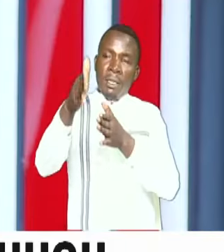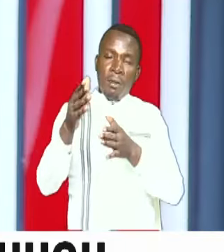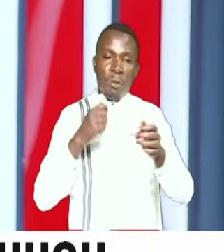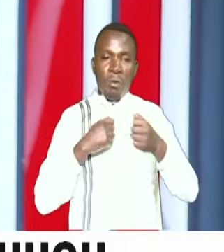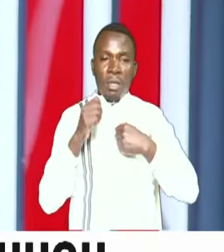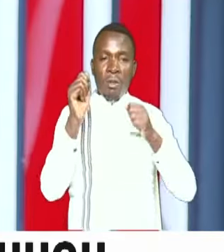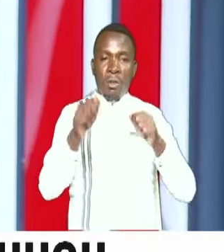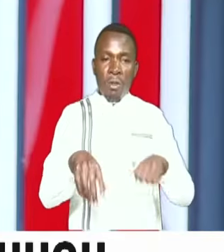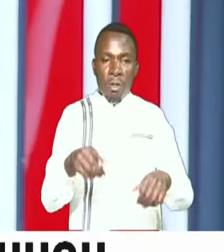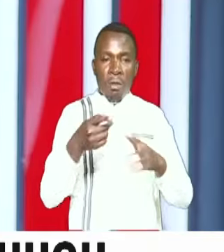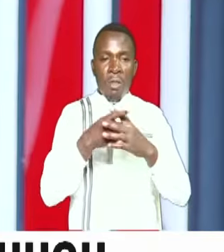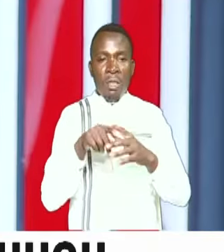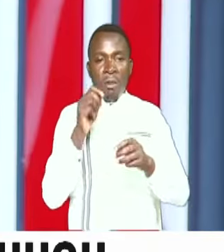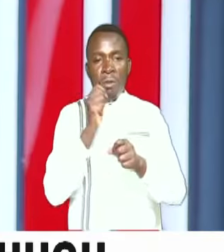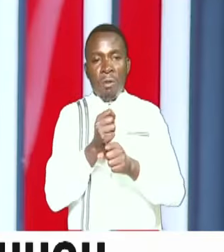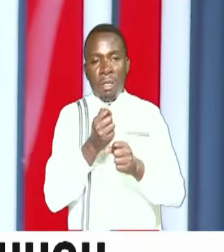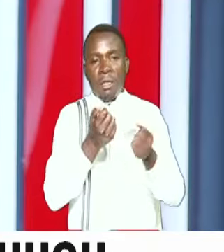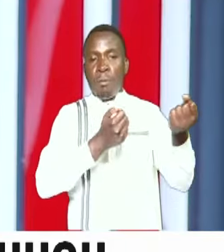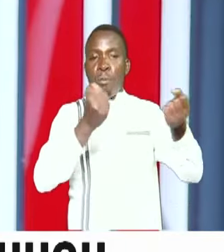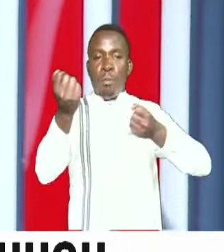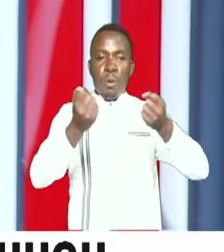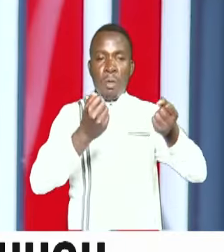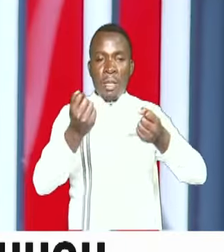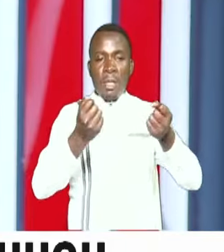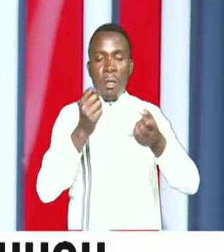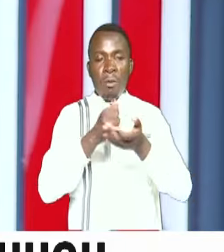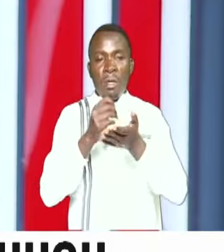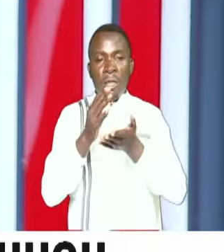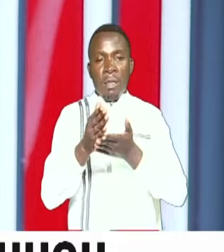rushobora kuzatangira kujya rukora imodoka kuko